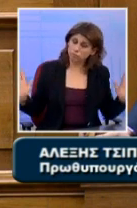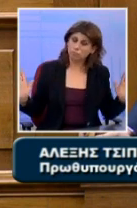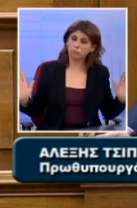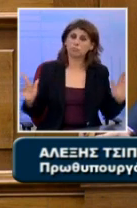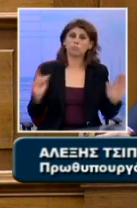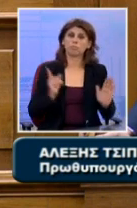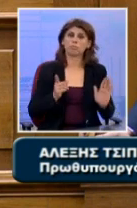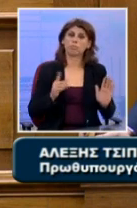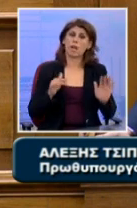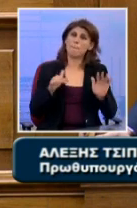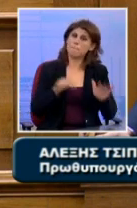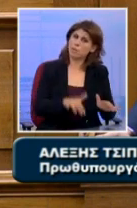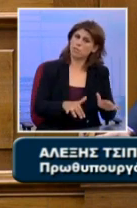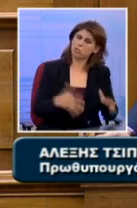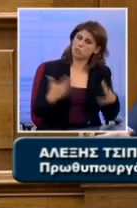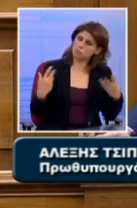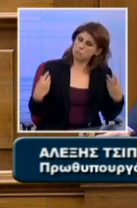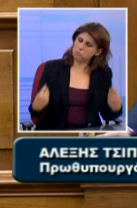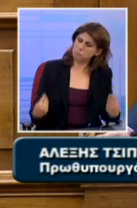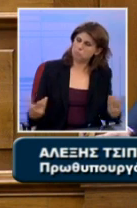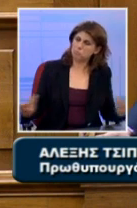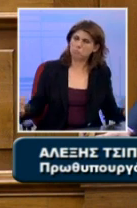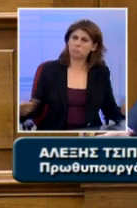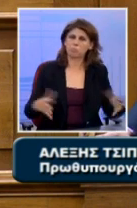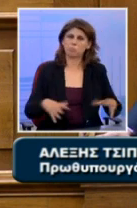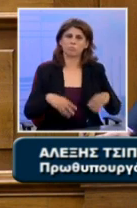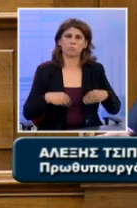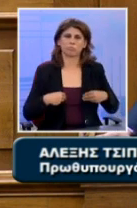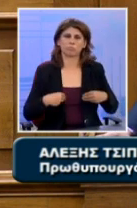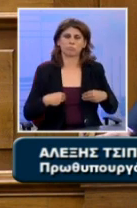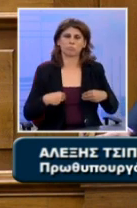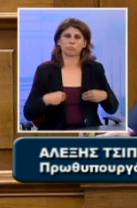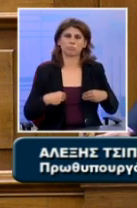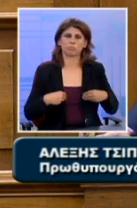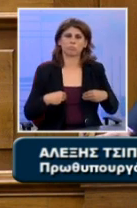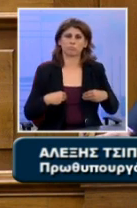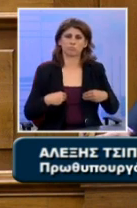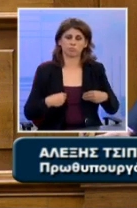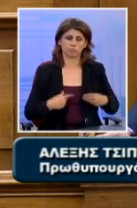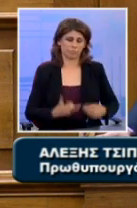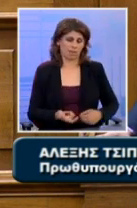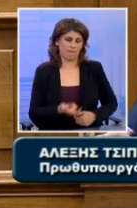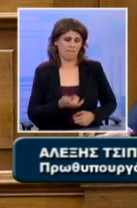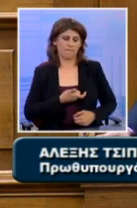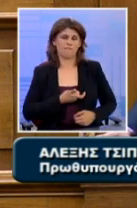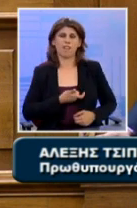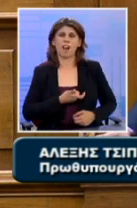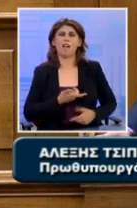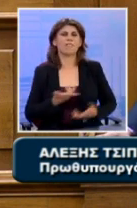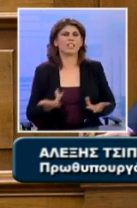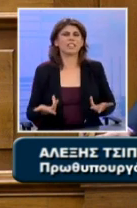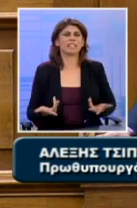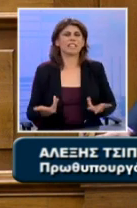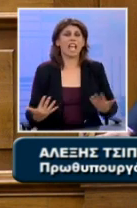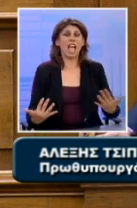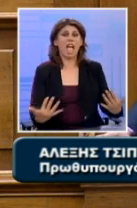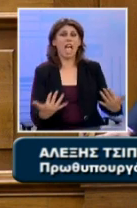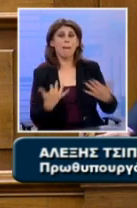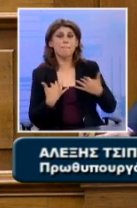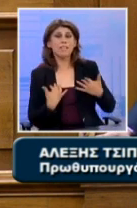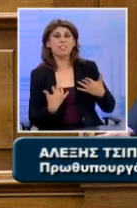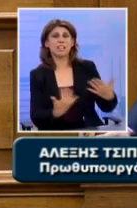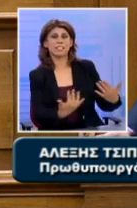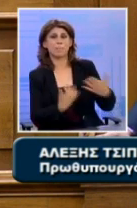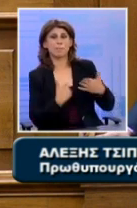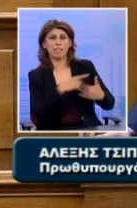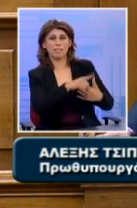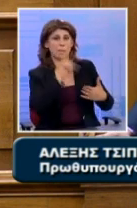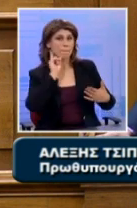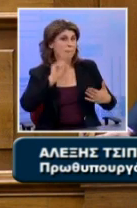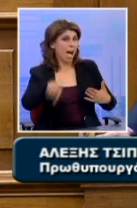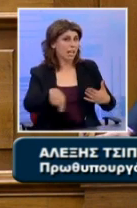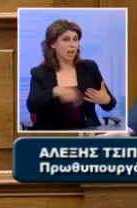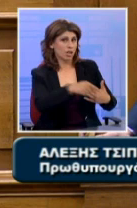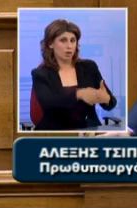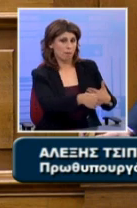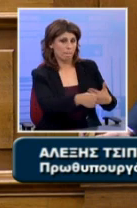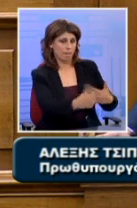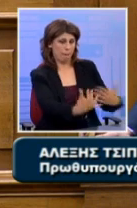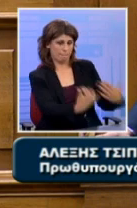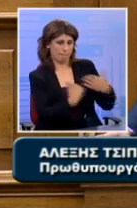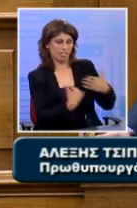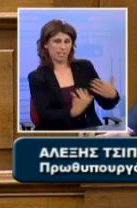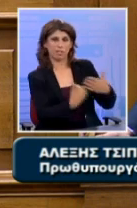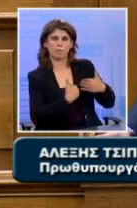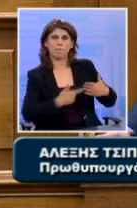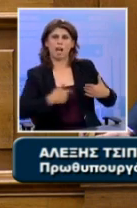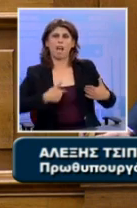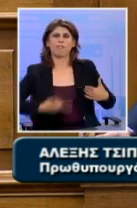Καλοπροαίρεται και η επίθεση. Τα παράσημά μας είναι οι επιθέσεις από αυτούς που δεν τηρούν τον νόμο σε αυτή τη χώρα.